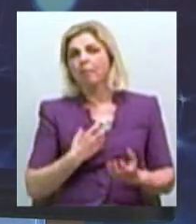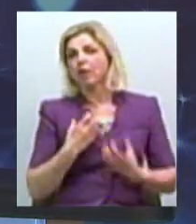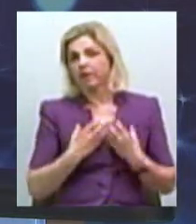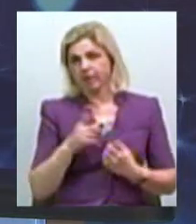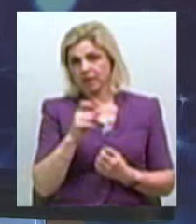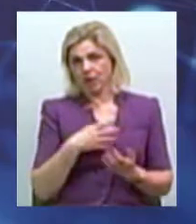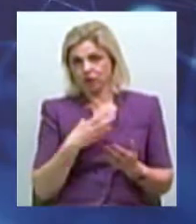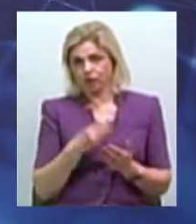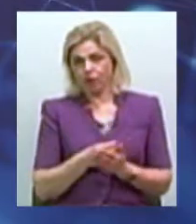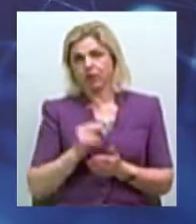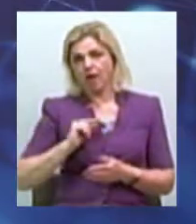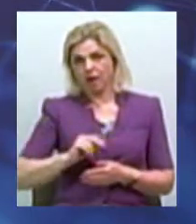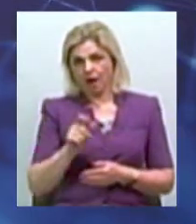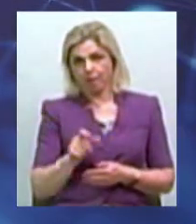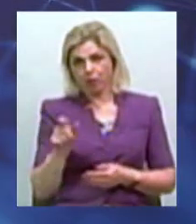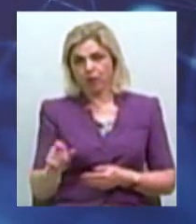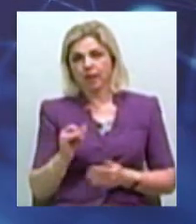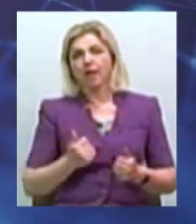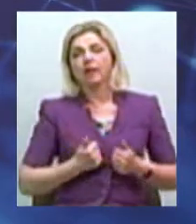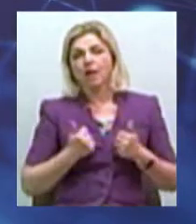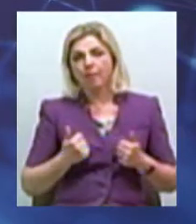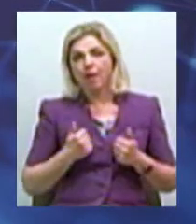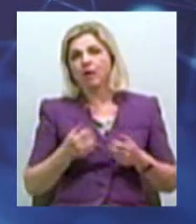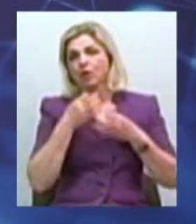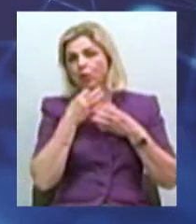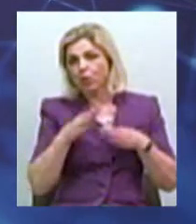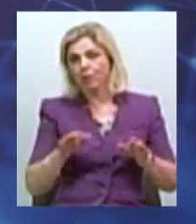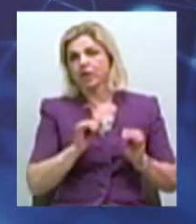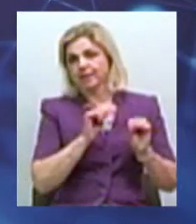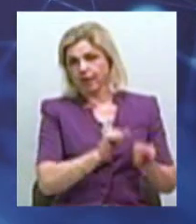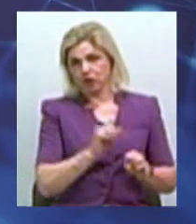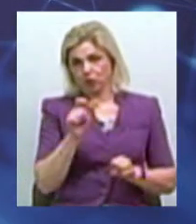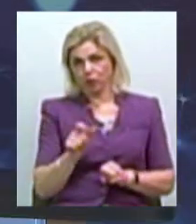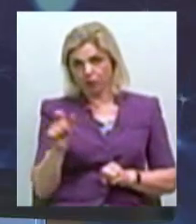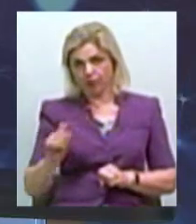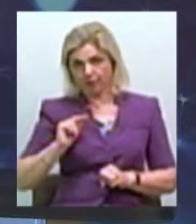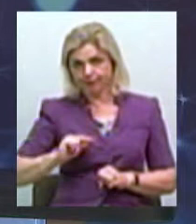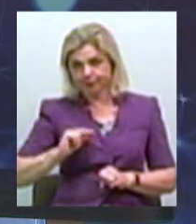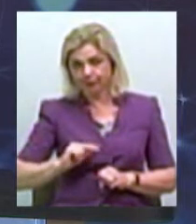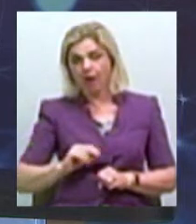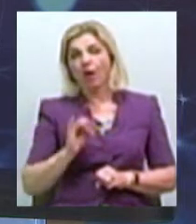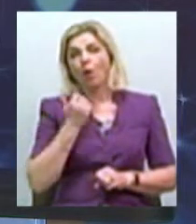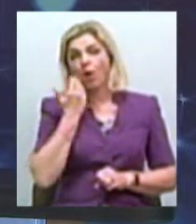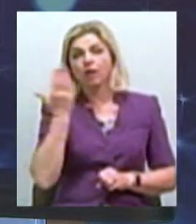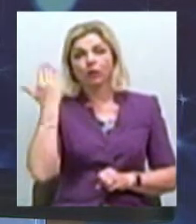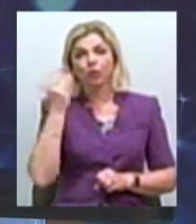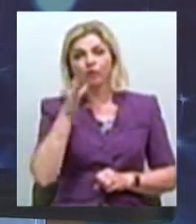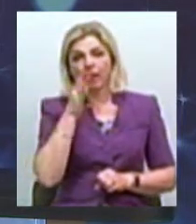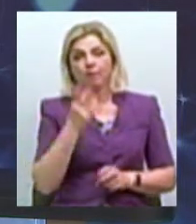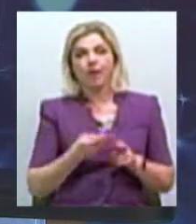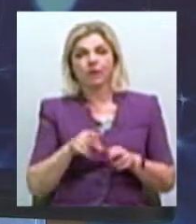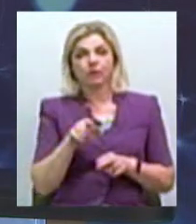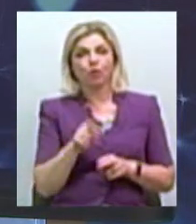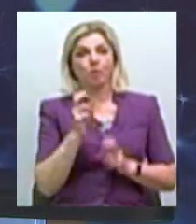членів, своїх профспілчан і намагається всіляким чином їх захистити. І от коли на той момент на цьому